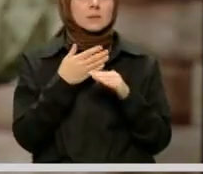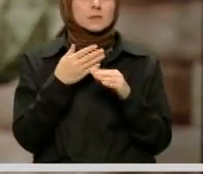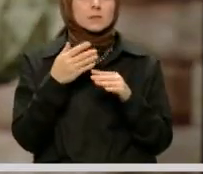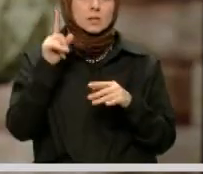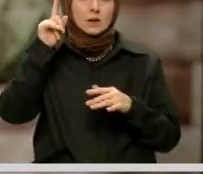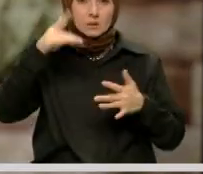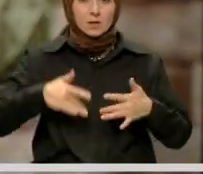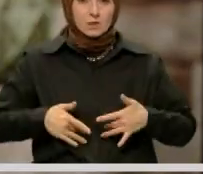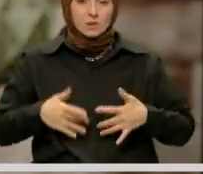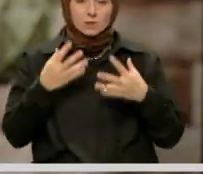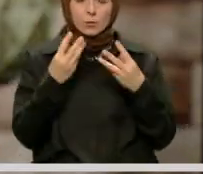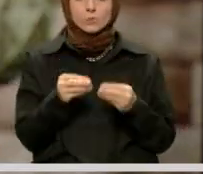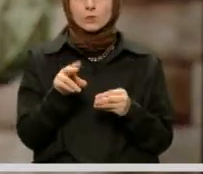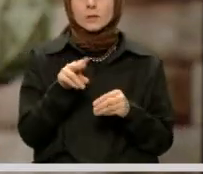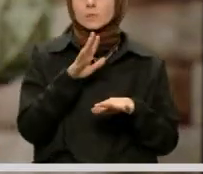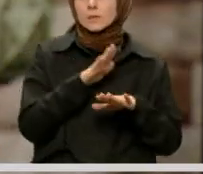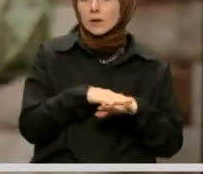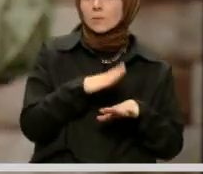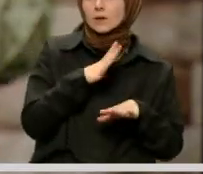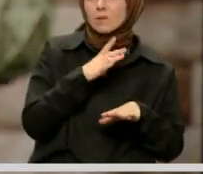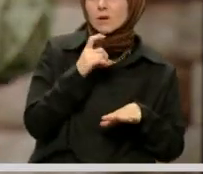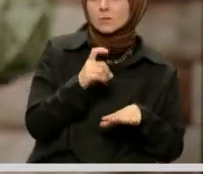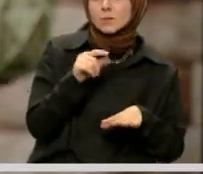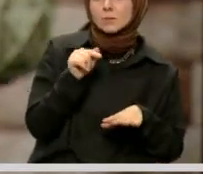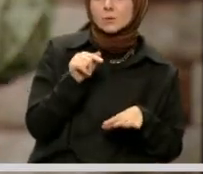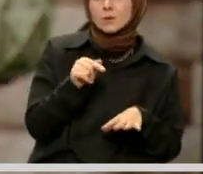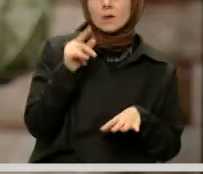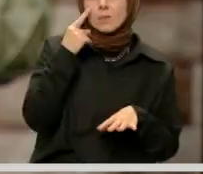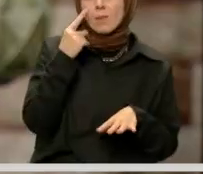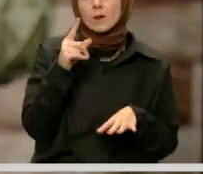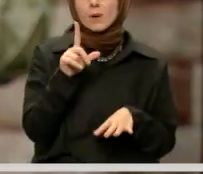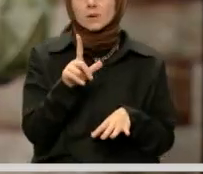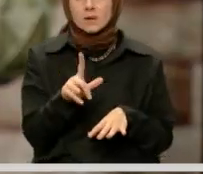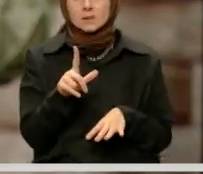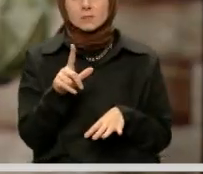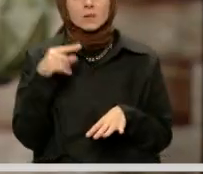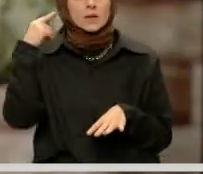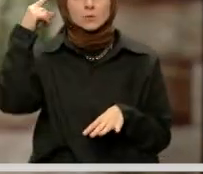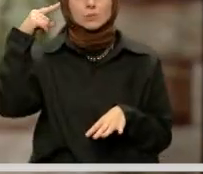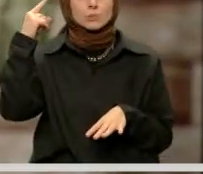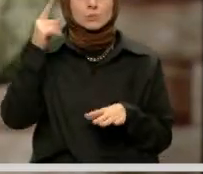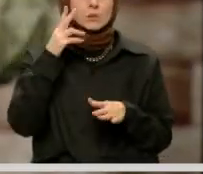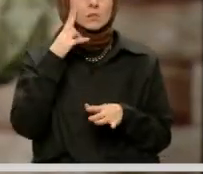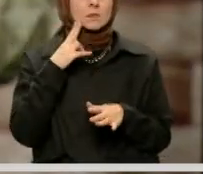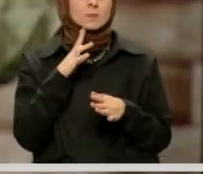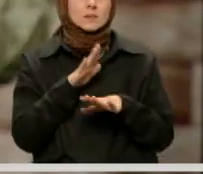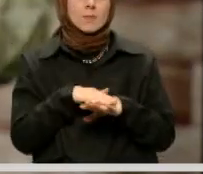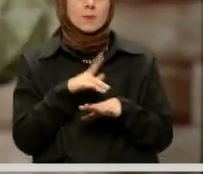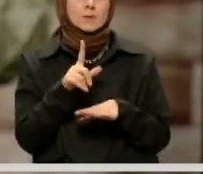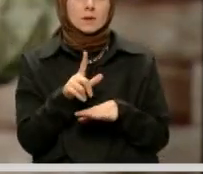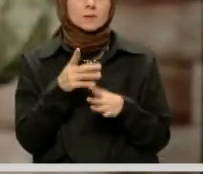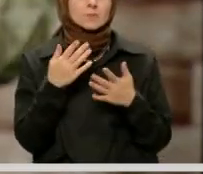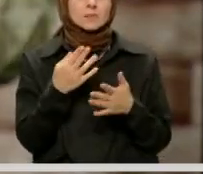daha Ramazan gelmeden bu niyetimizi pekiştireceğiz, tazeleyeceğiz. Niyet temizliği yapacağız. Evet. Şimdi hanımlar bayram temizliği